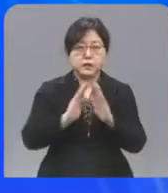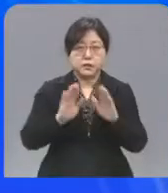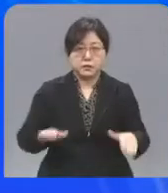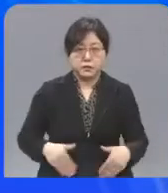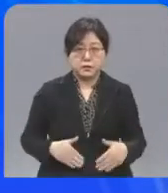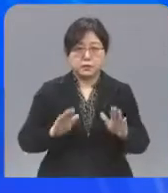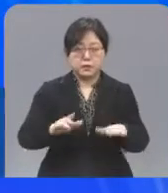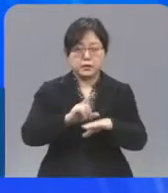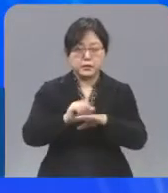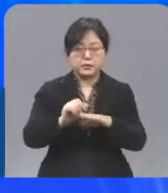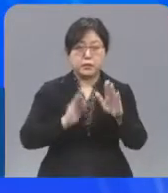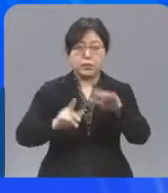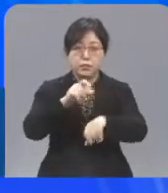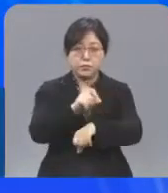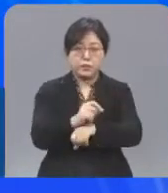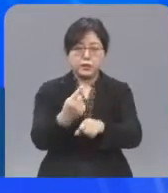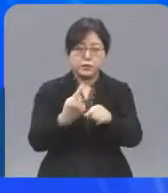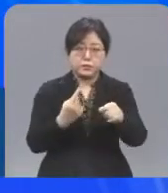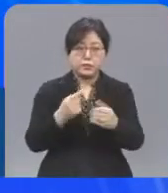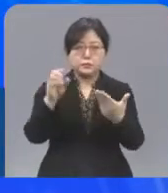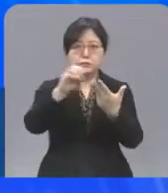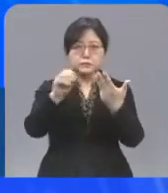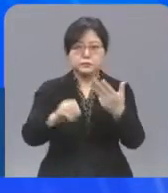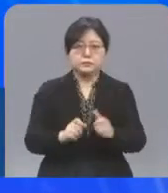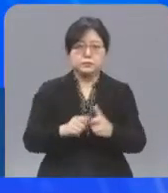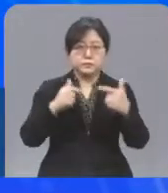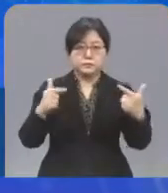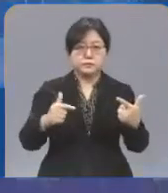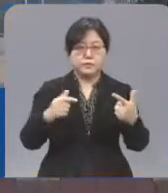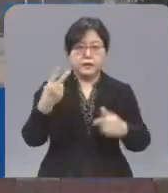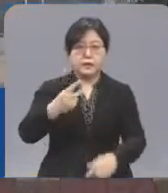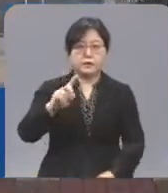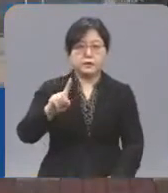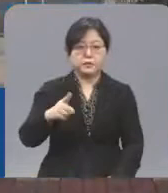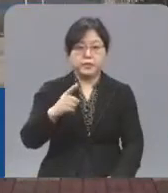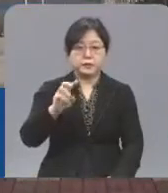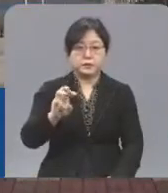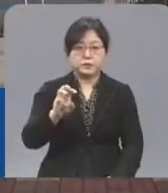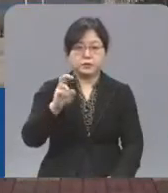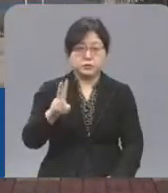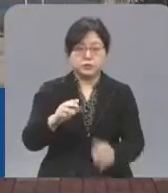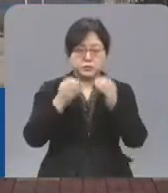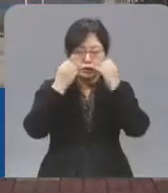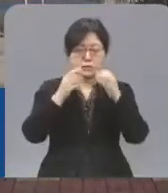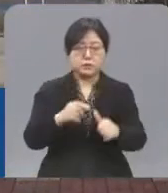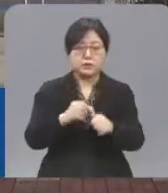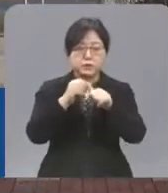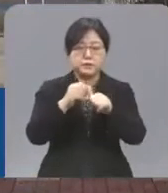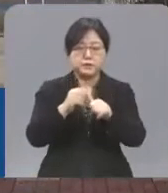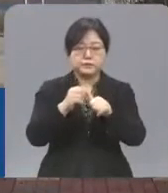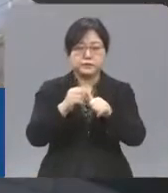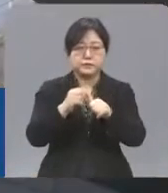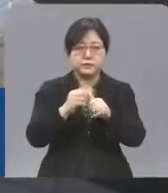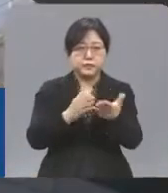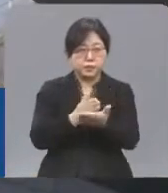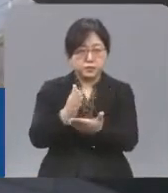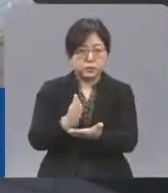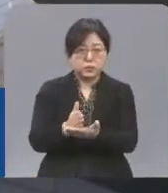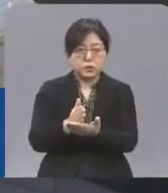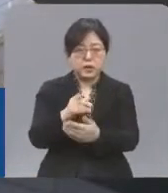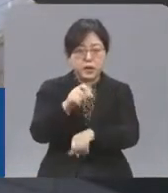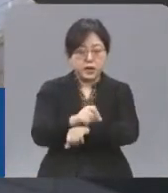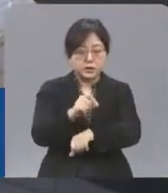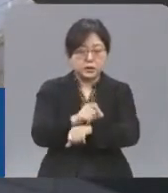전라남도가 올해 지방 공무원을 지난해보다 8% 증가한 2,132명을 신규 채용합니다. 직렬별 모집